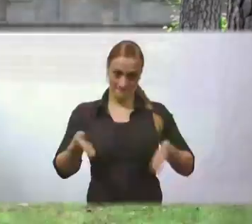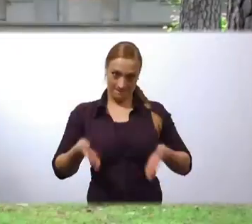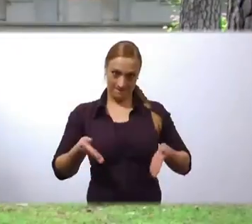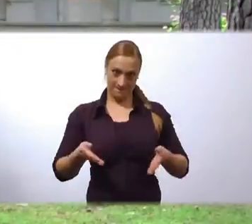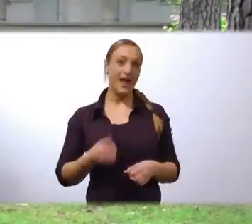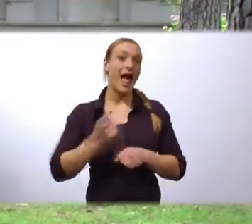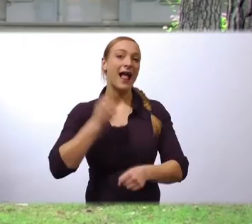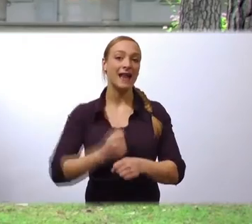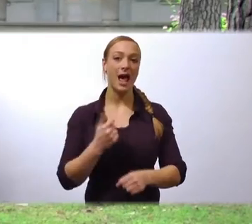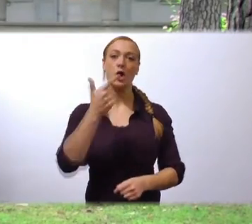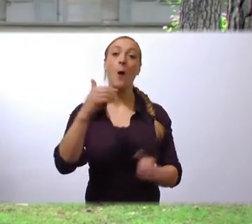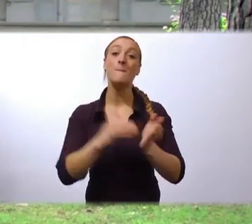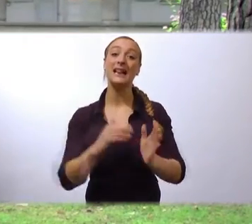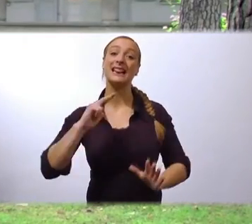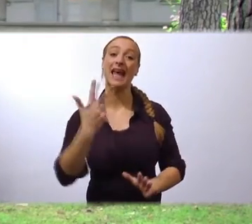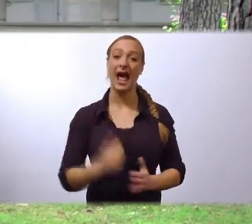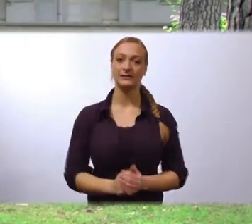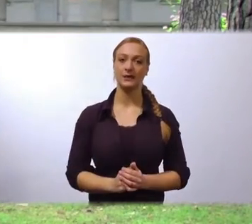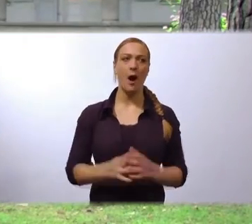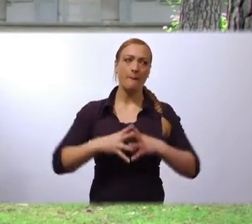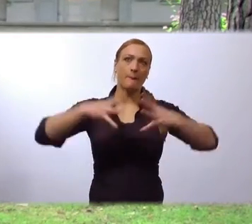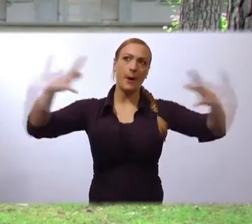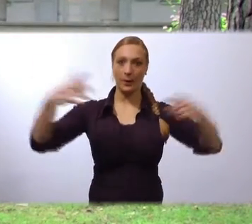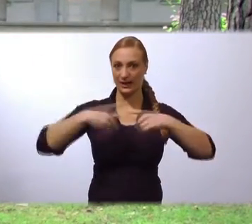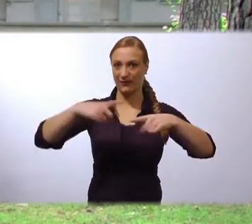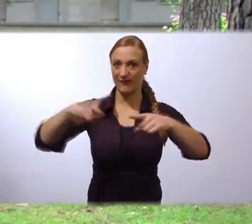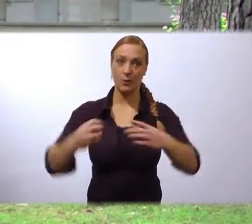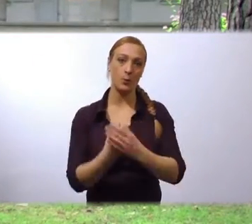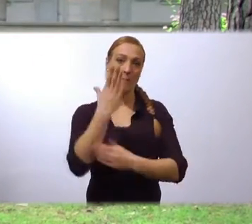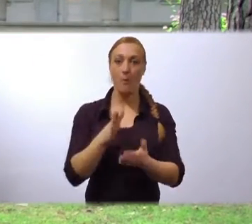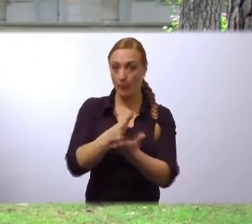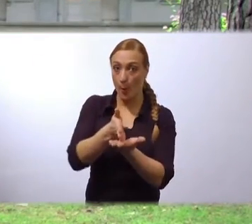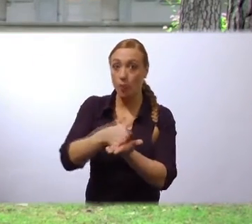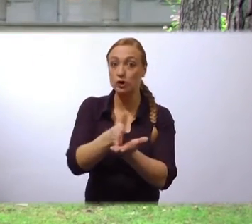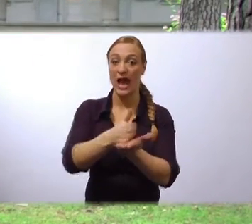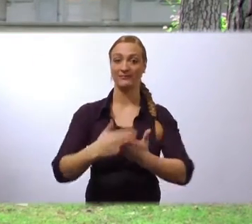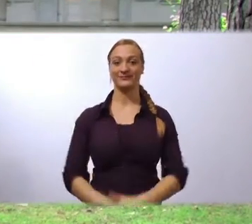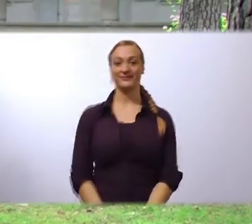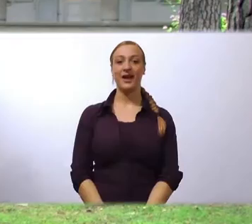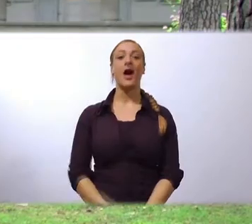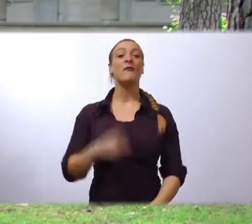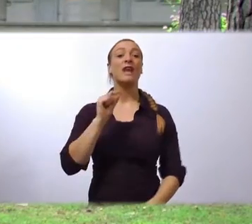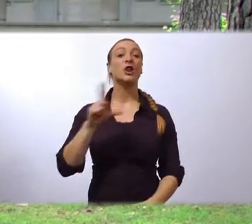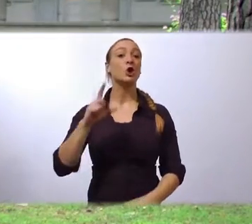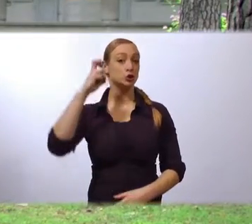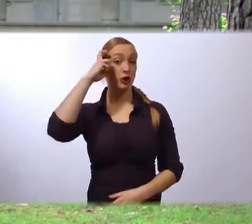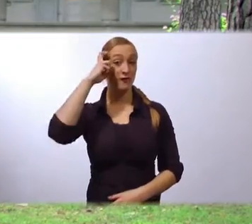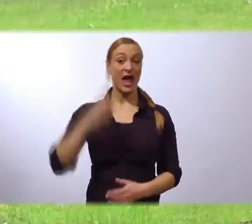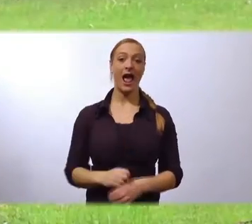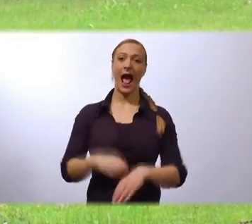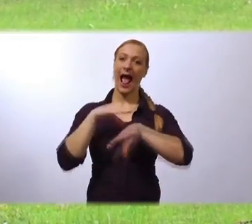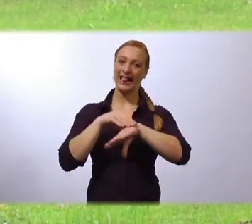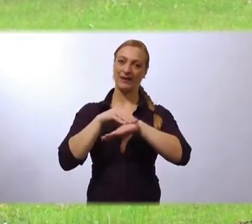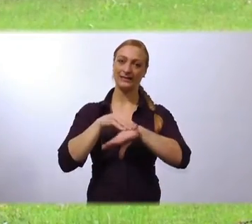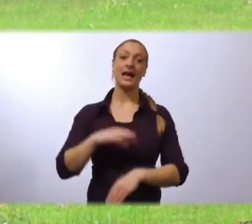L'année 2013 va être extrêmement chargée. C'est le 50e anniversaire, le 22 janvier, du traité de l'Élysée, qui